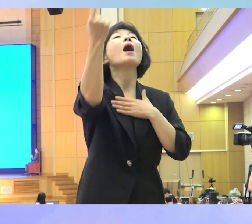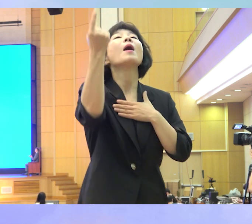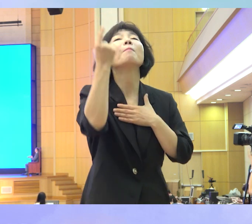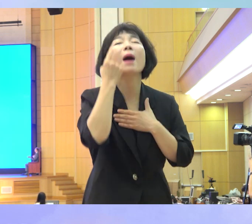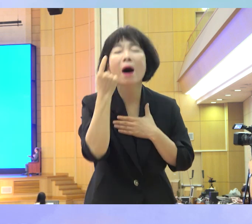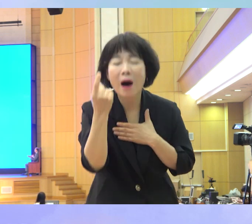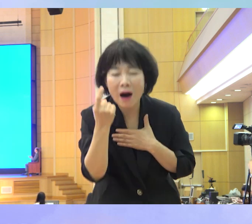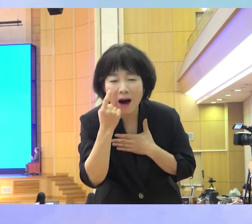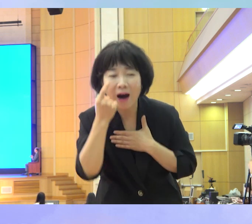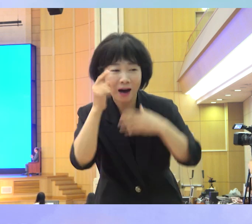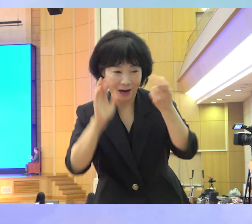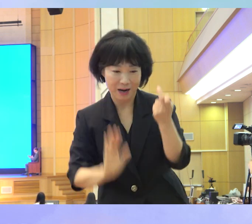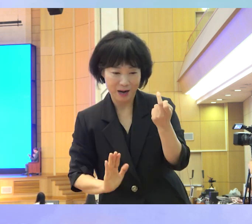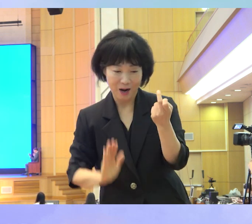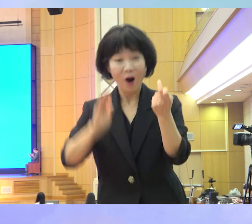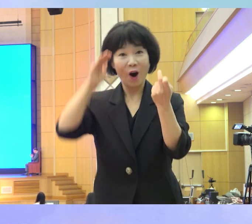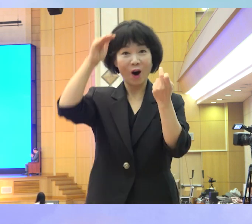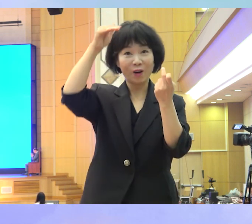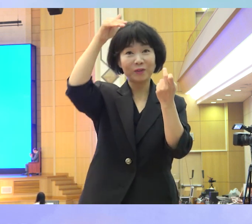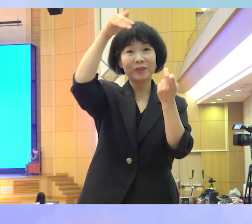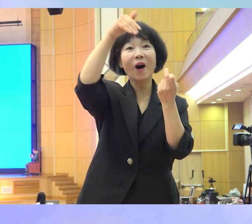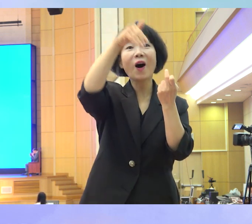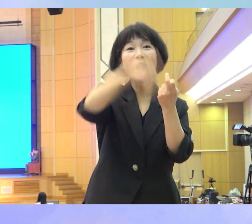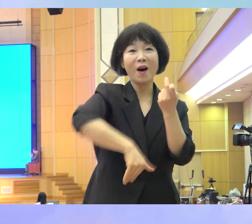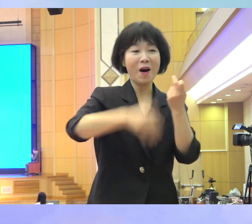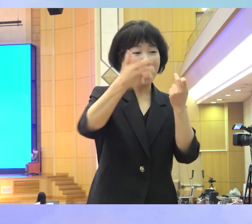한가운데 가보라.